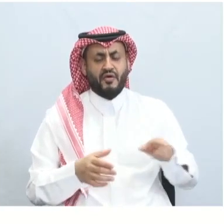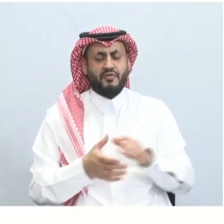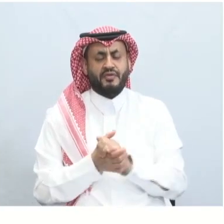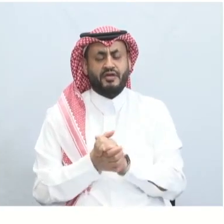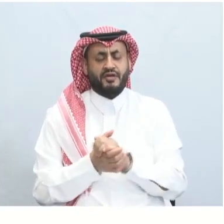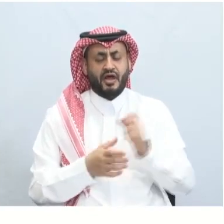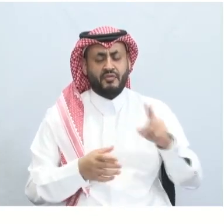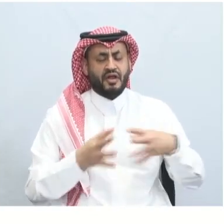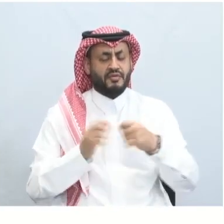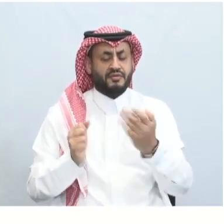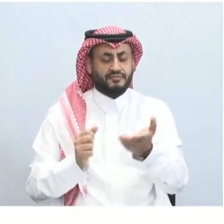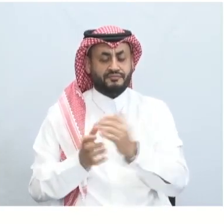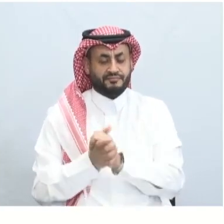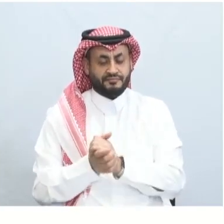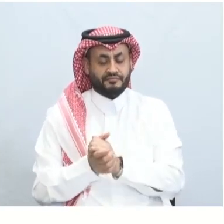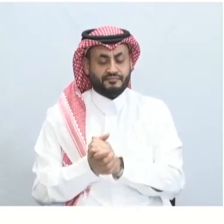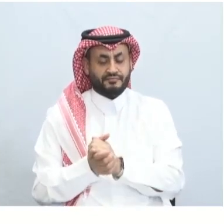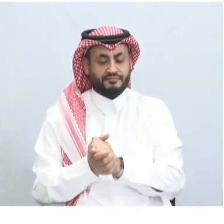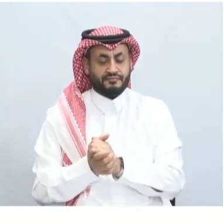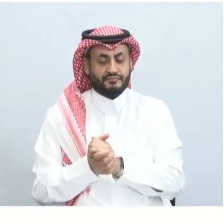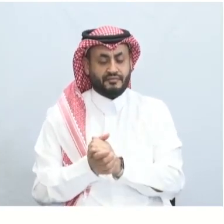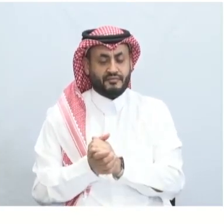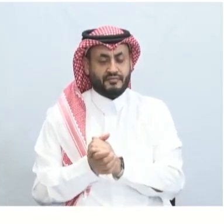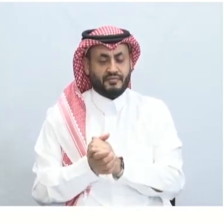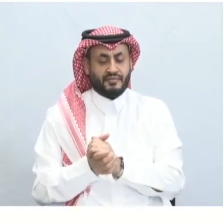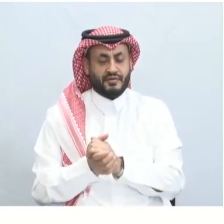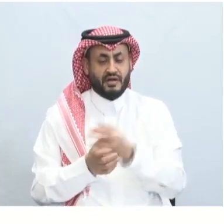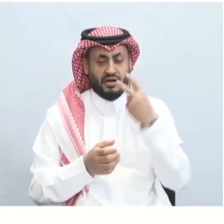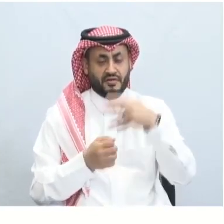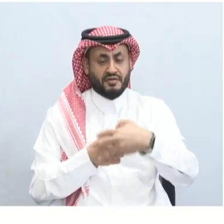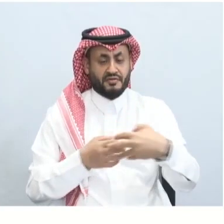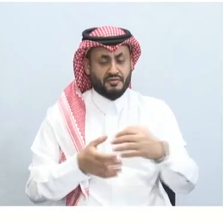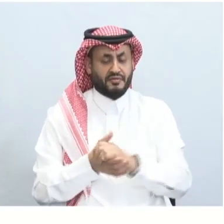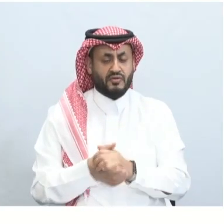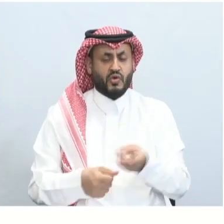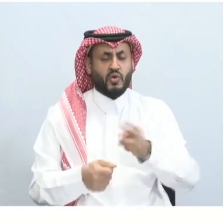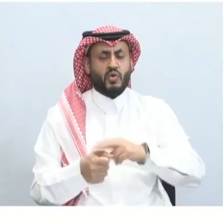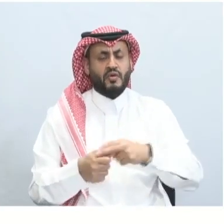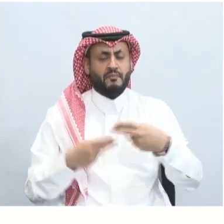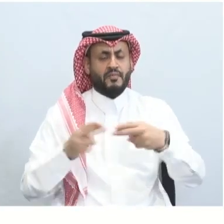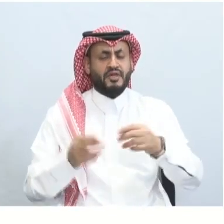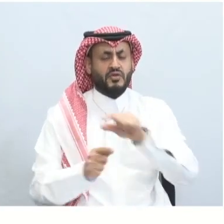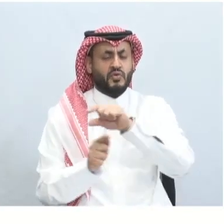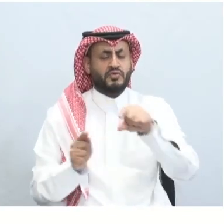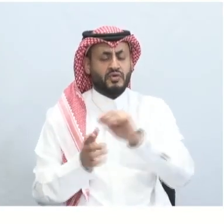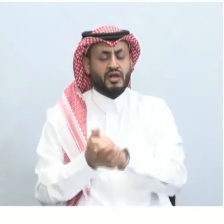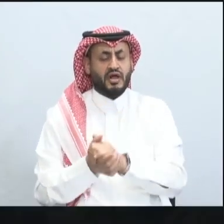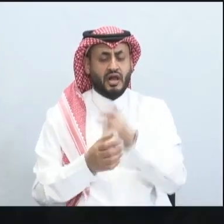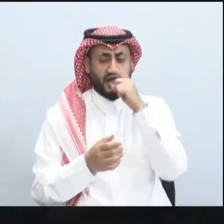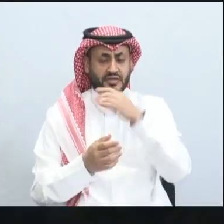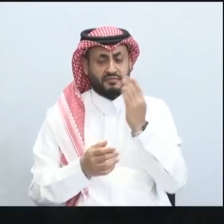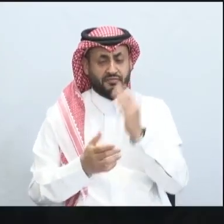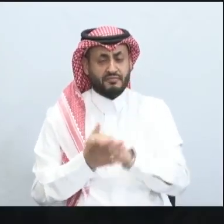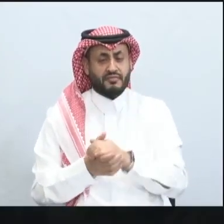بالله من الشيطان الرجيم هذا في بدايه كل سوره ينبغي عندما